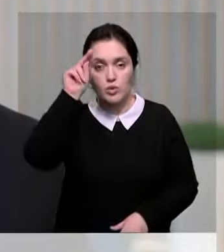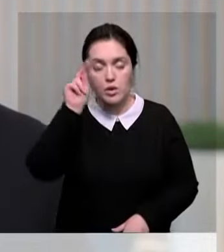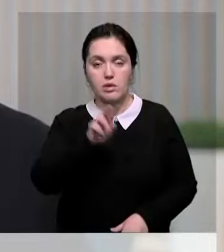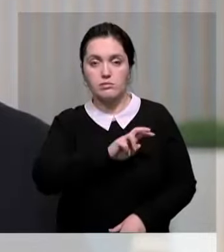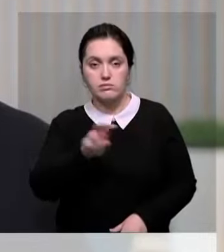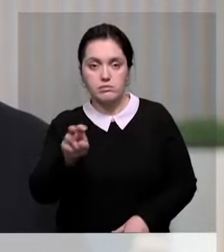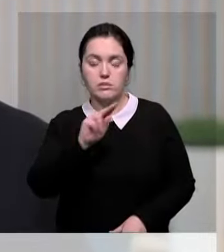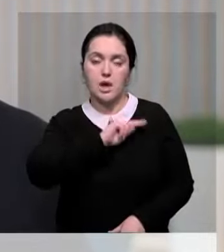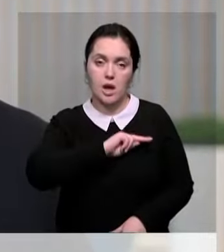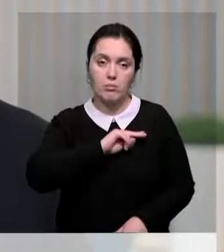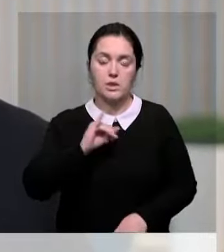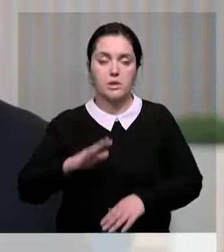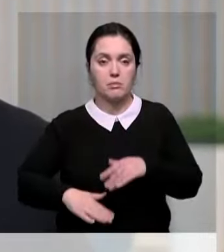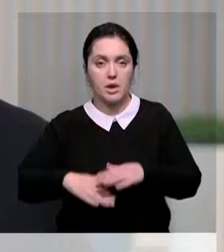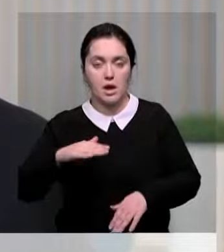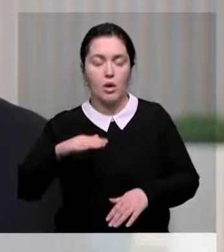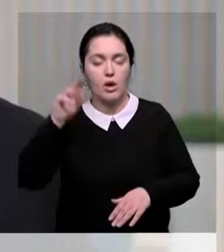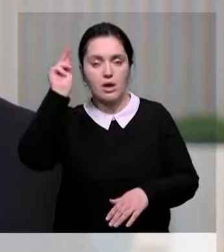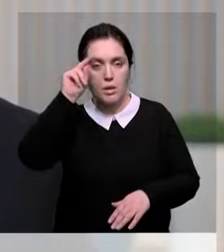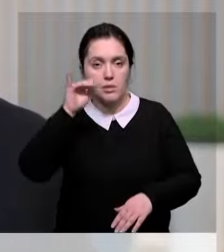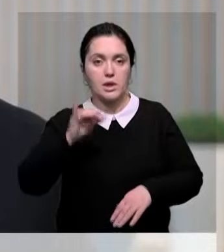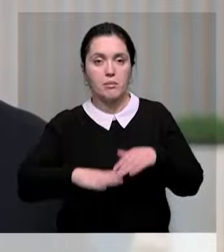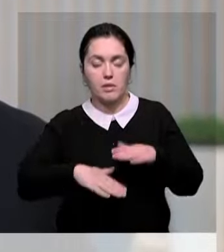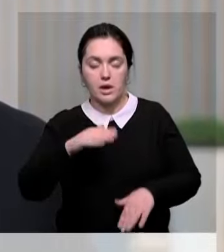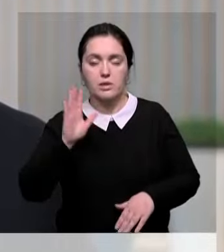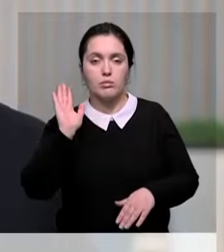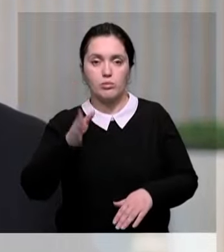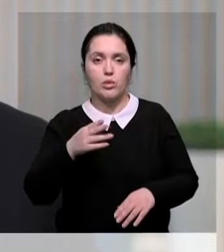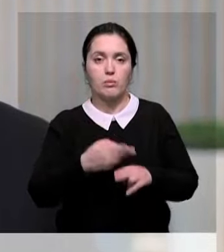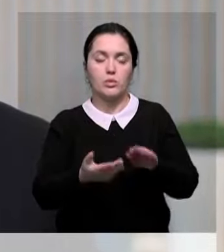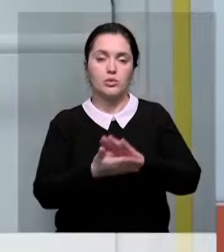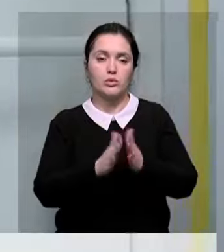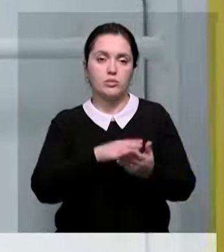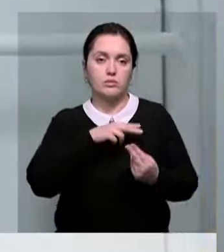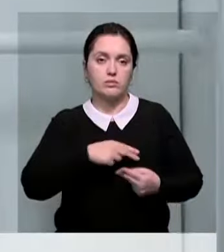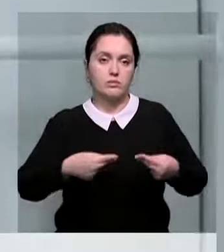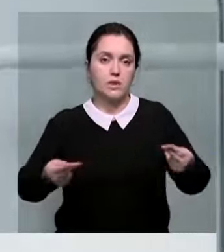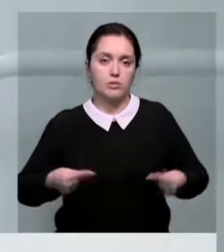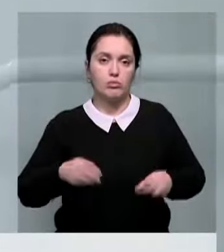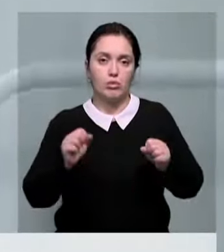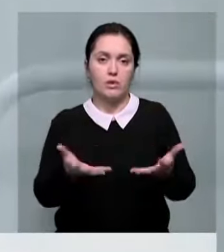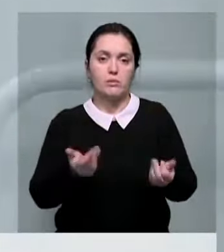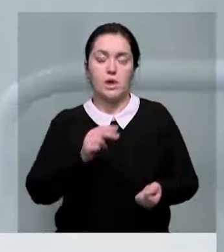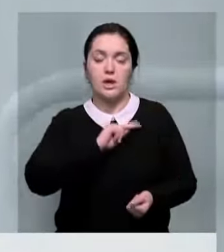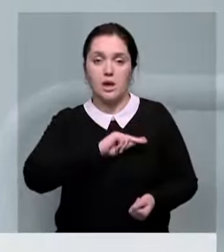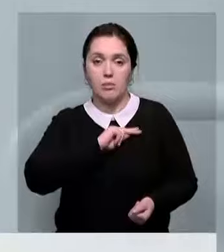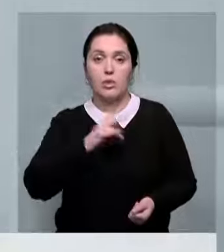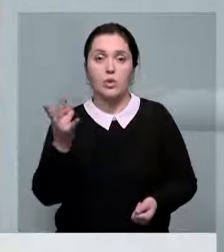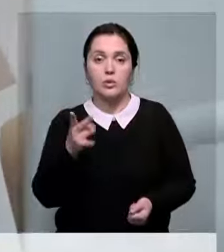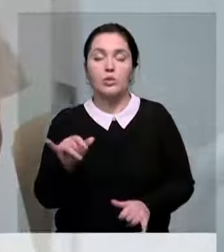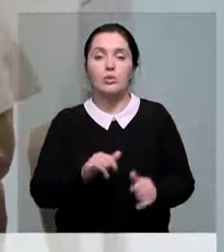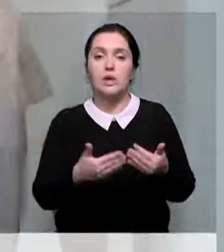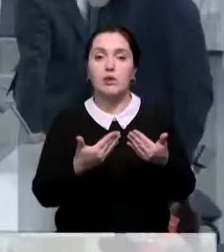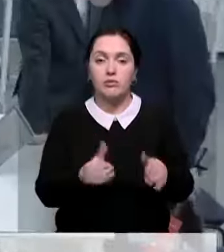предприятиях. После чего мы будем проверять за момент заключения индивидуального договора, трудового договора с ними. Следующая задача – трудоустройство